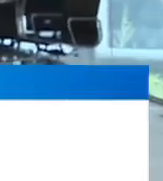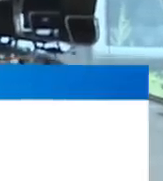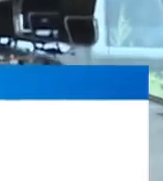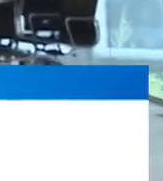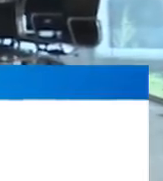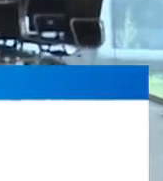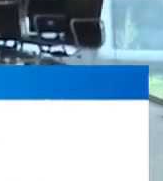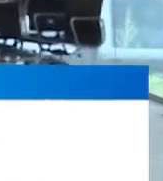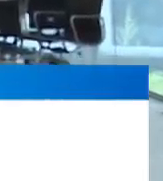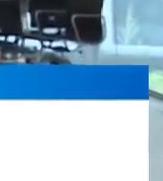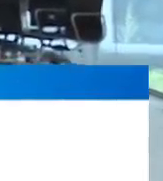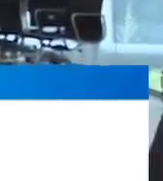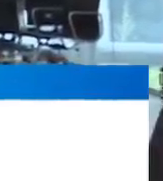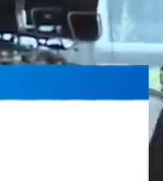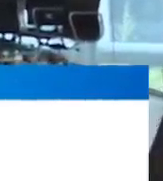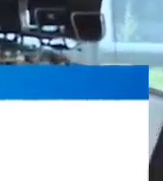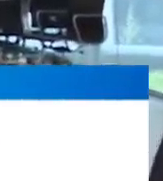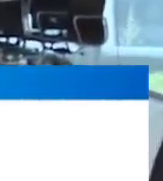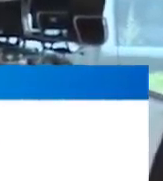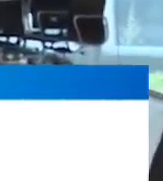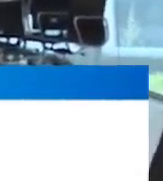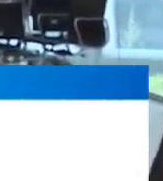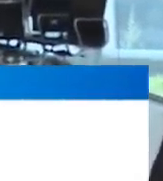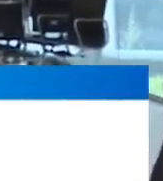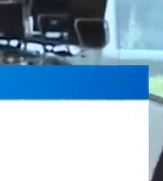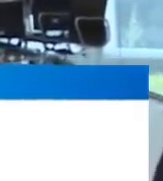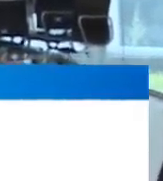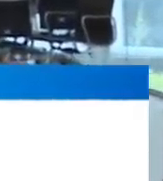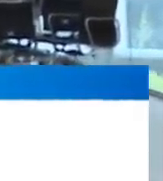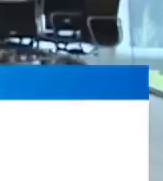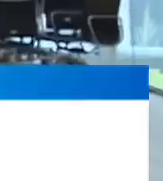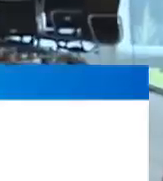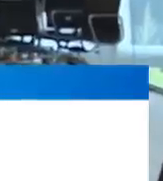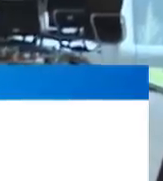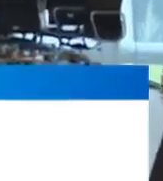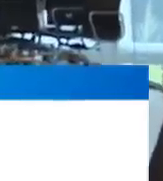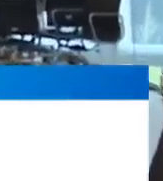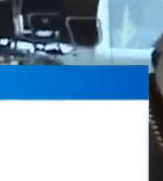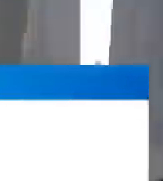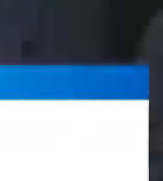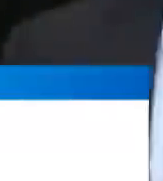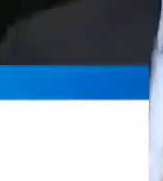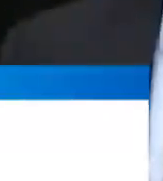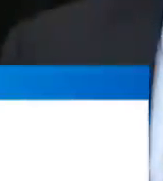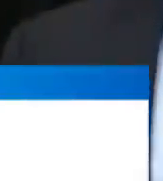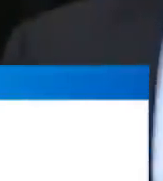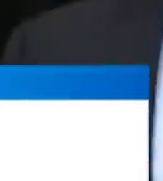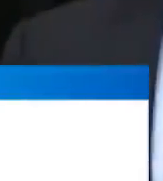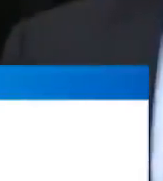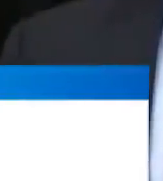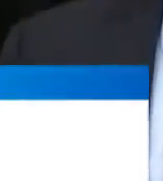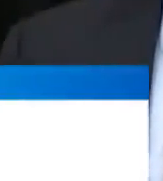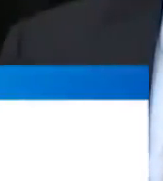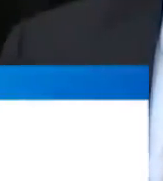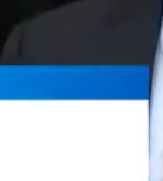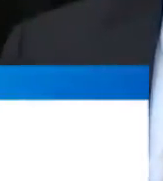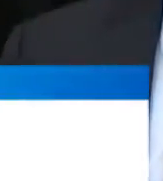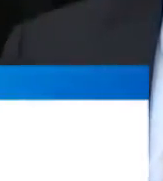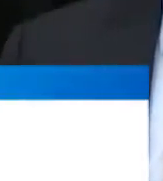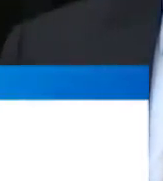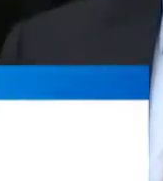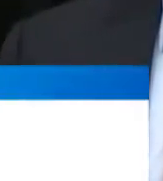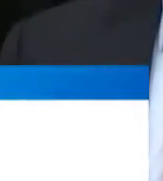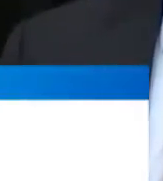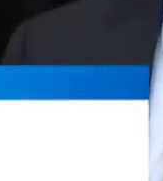조국에 집중해 주지 마시고 앞으로 무엇을 할 것인가에 대해서 집중을 해 주셨으면 좋겠다. 조국 사태에 대한 얘기는 나온 거는